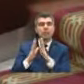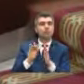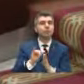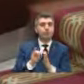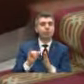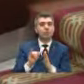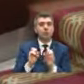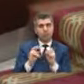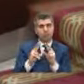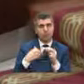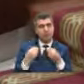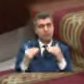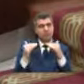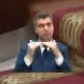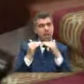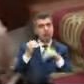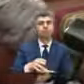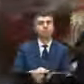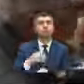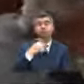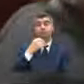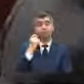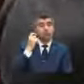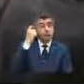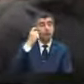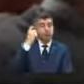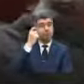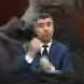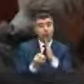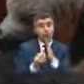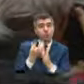التساقطات. الانشغال الكبير هو كيفاش هذيك المياه اللي عندنا